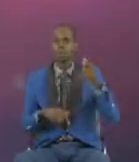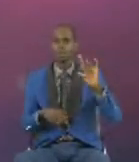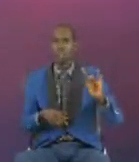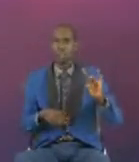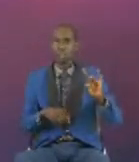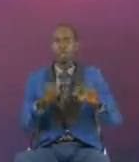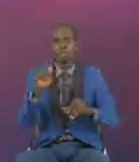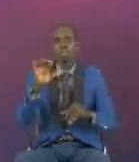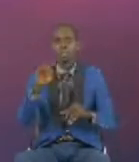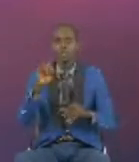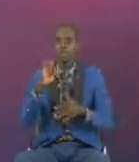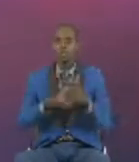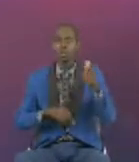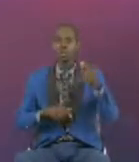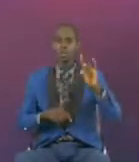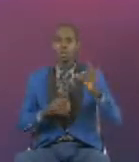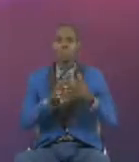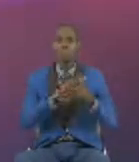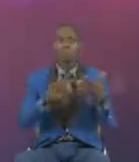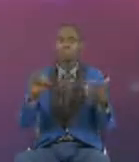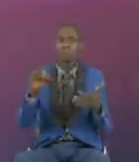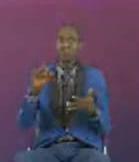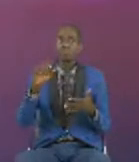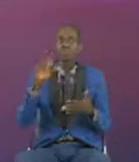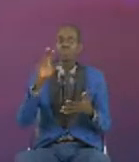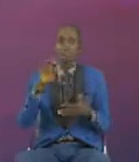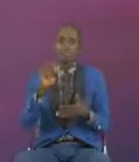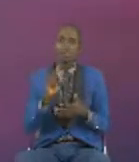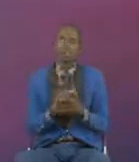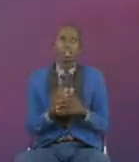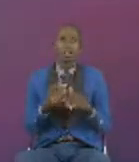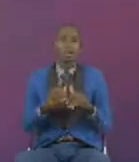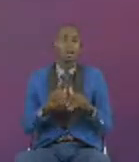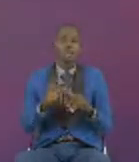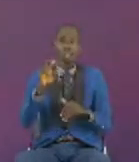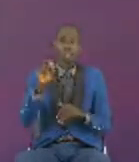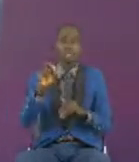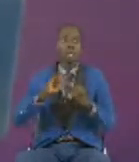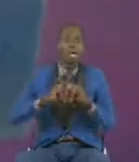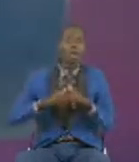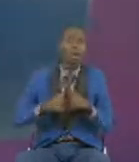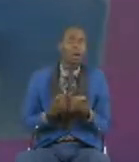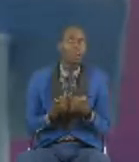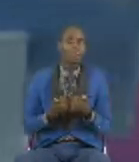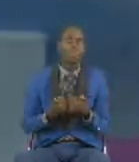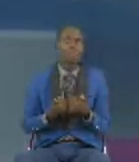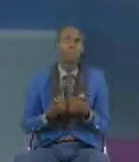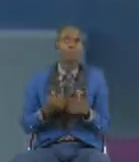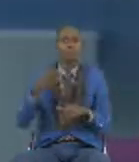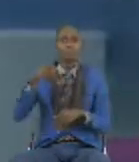verset, chapitre 28, verset 30. Paul demeura 2 ans entiers dans une